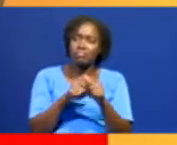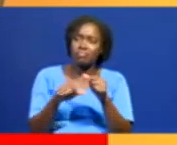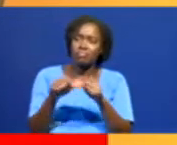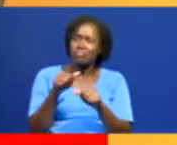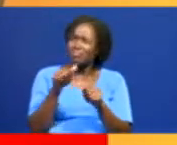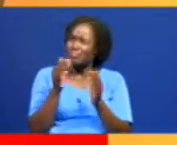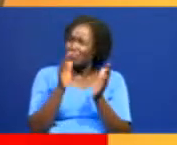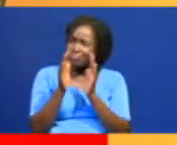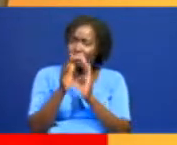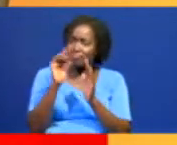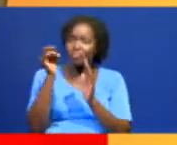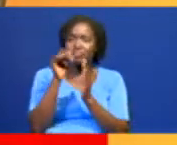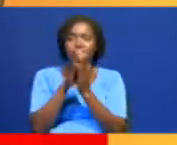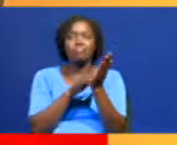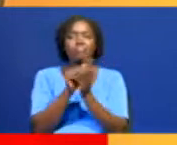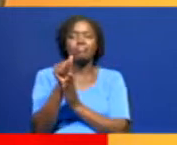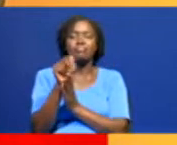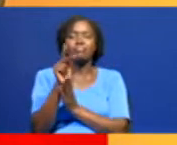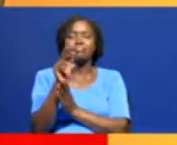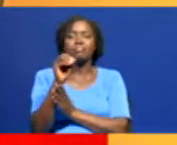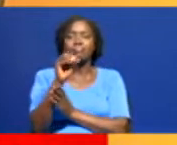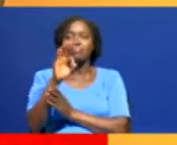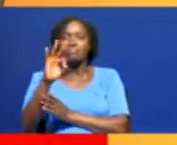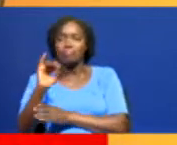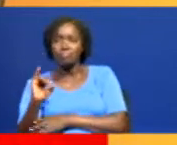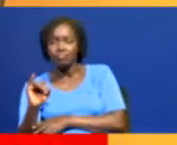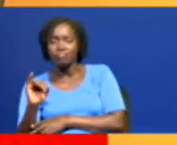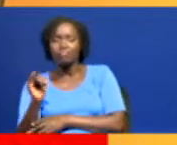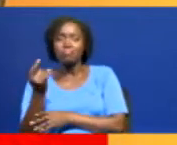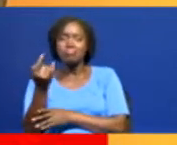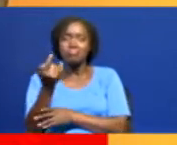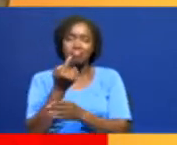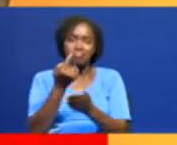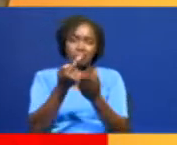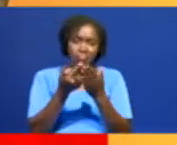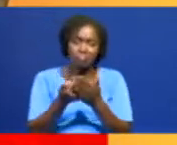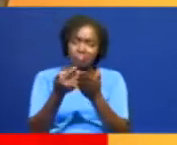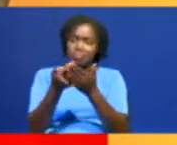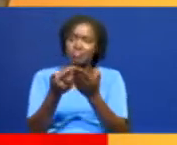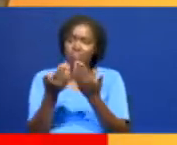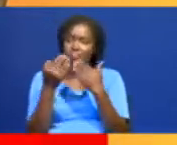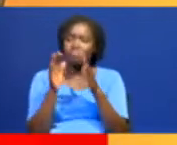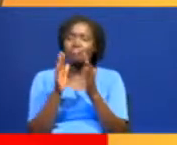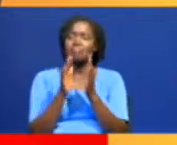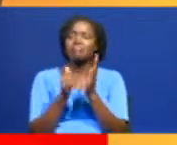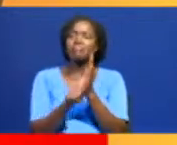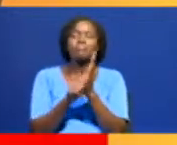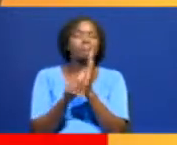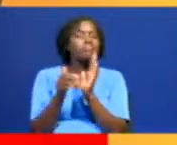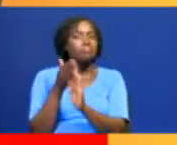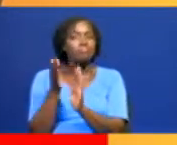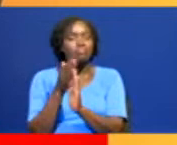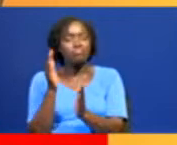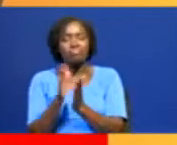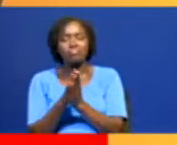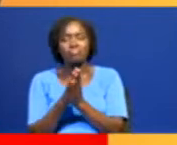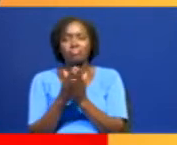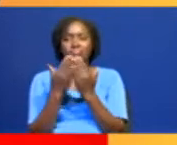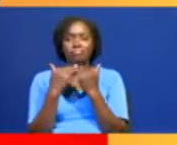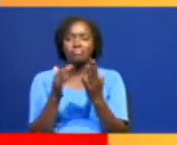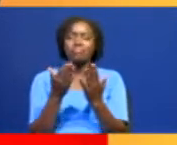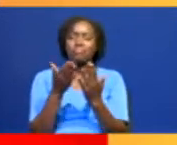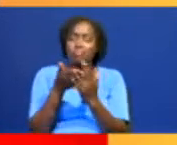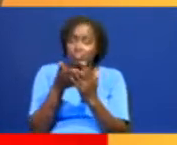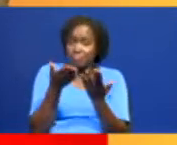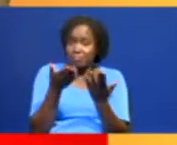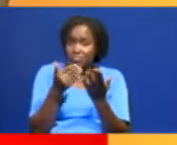kuharibika. Akaja Kofi Annan, tukaketi chini tukaongea, tukasema tumalizane na shida hii ya karibu ya haraka, tumalizane na shida ya katikati,